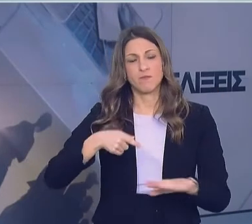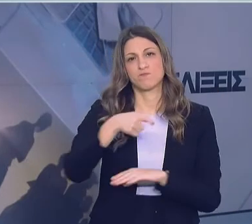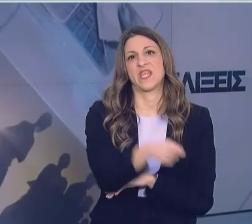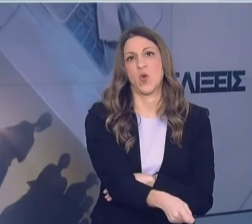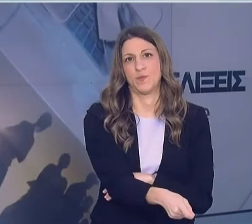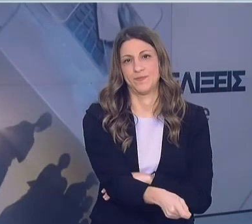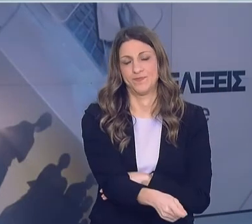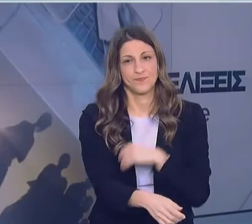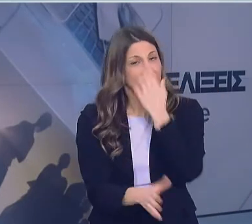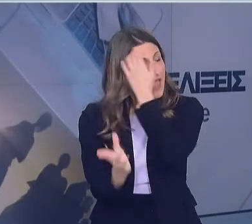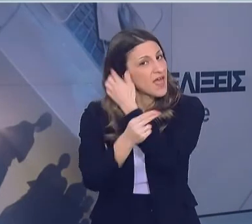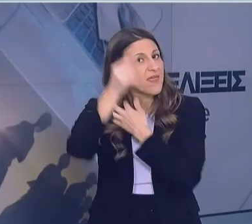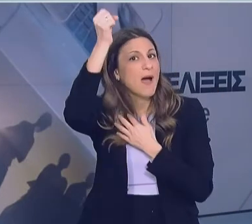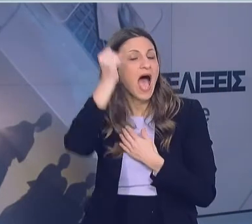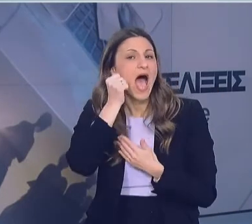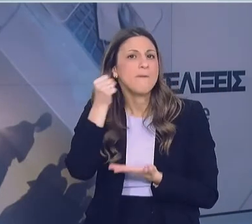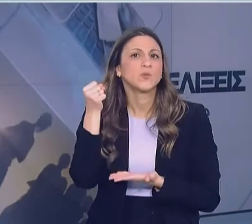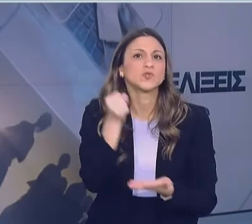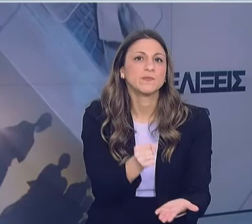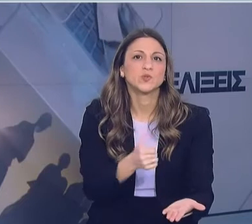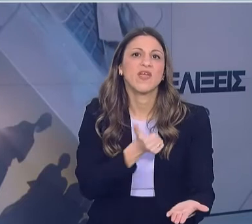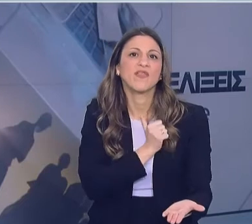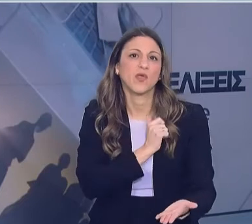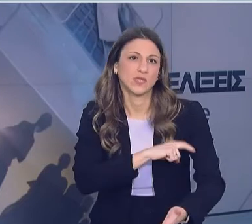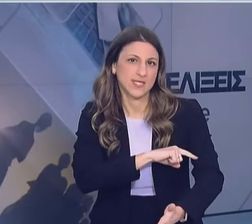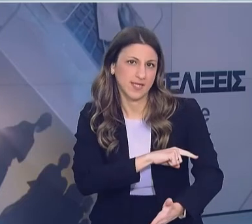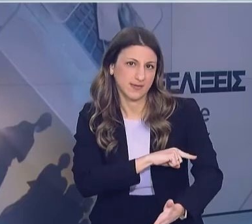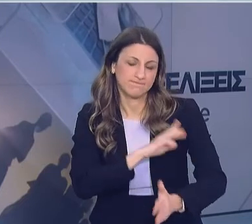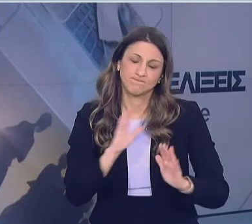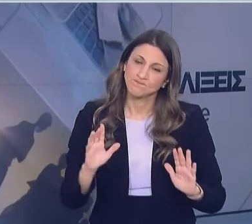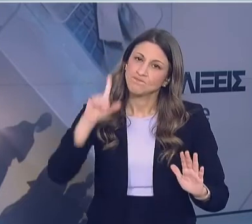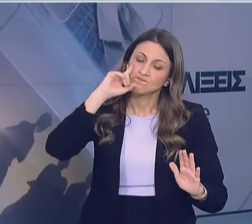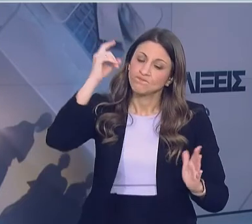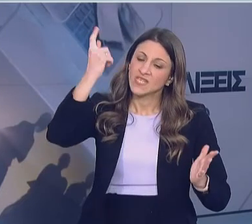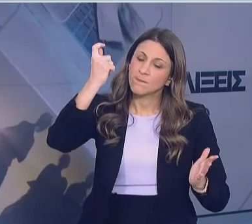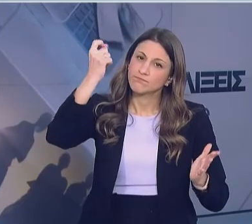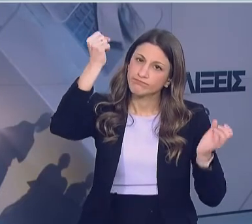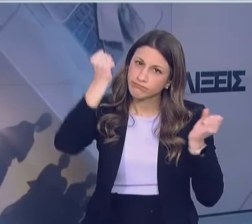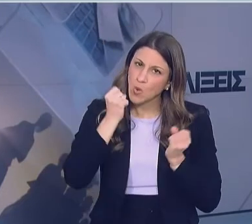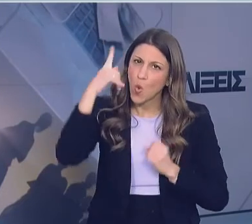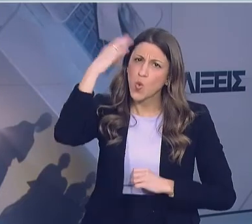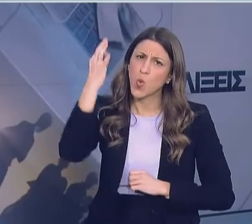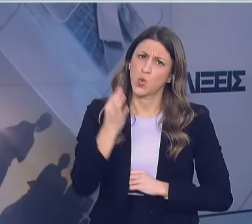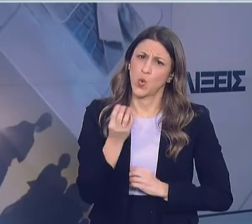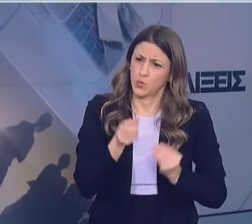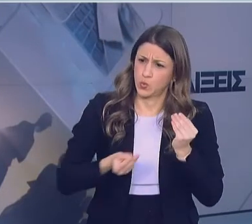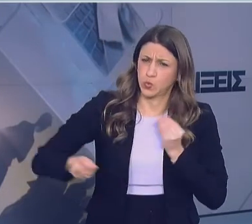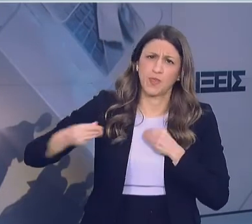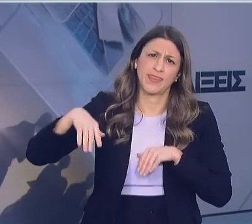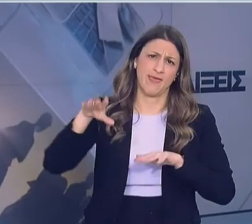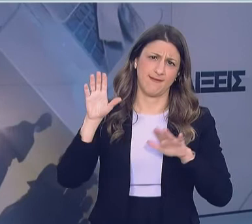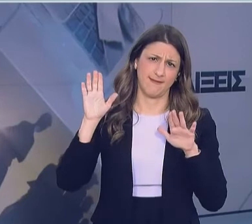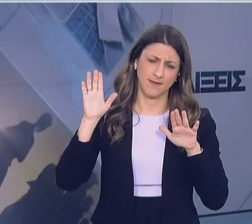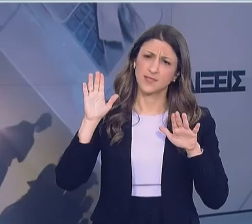Σε ό,τι αφορά την αποζημίωση των ιδιωτών ιατρών, νομίζω ότι το ποσό της αποζημίωσης είναι λογικό και θα τύχει